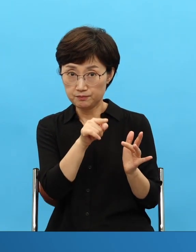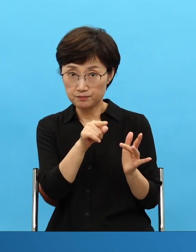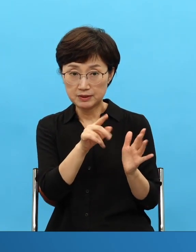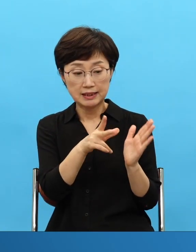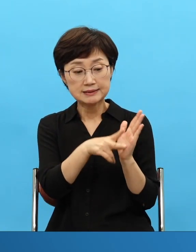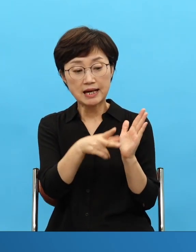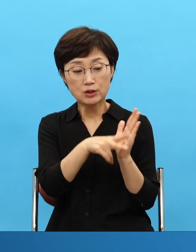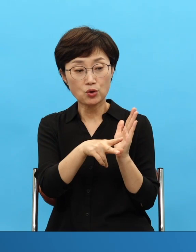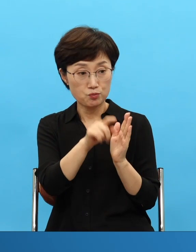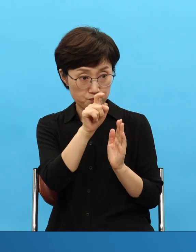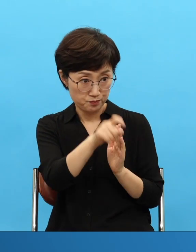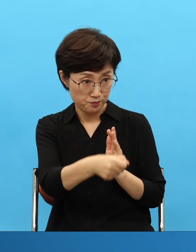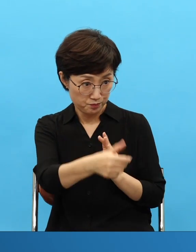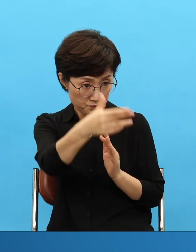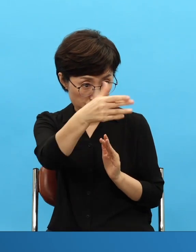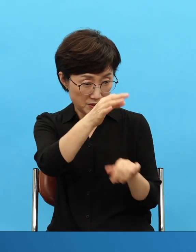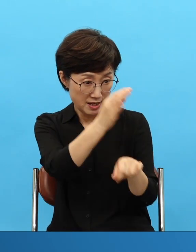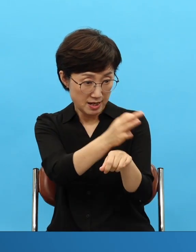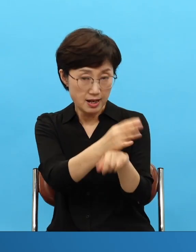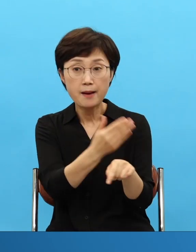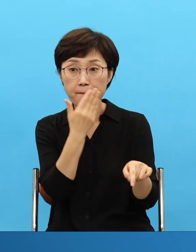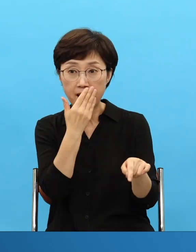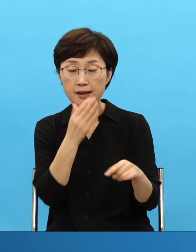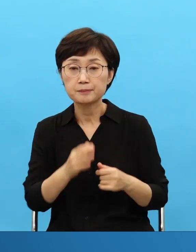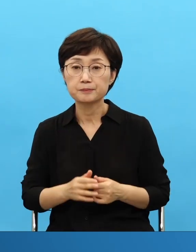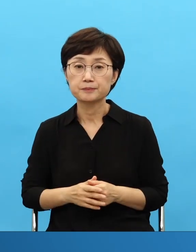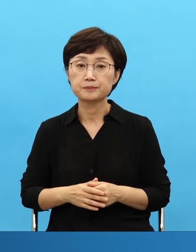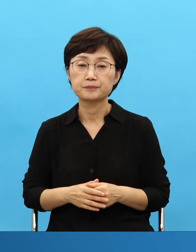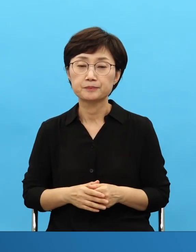구입 메뉴에서 구매할 수 있습니다.